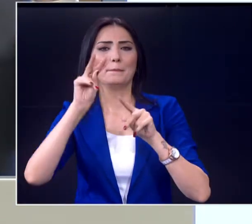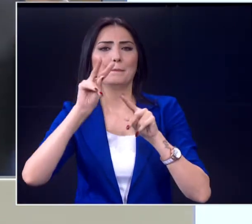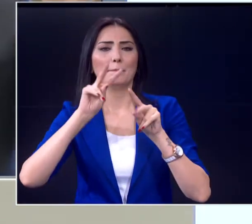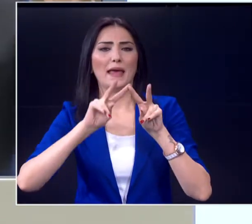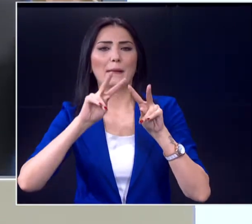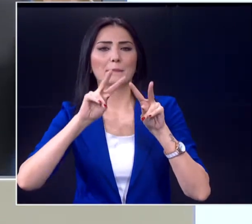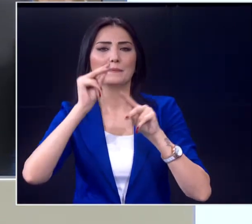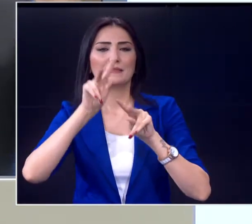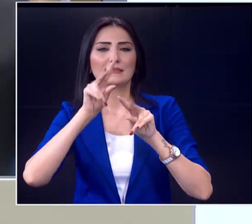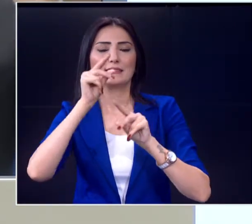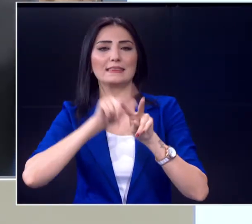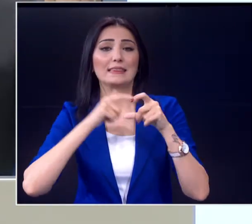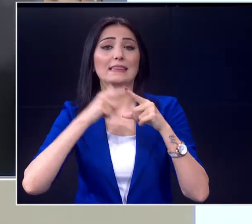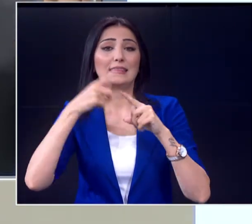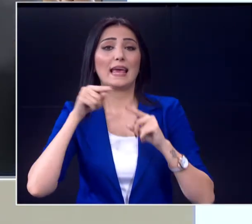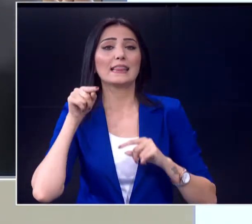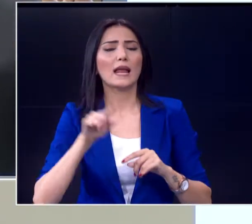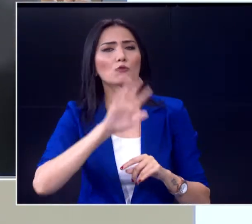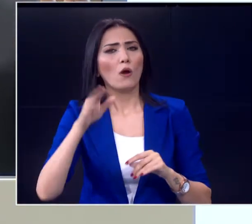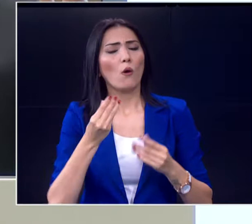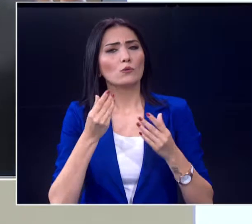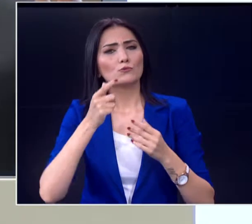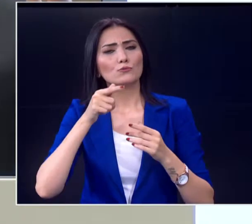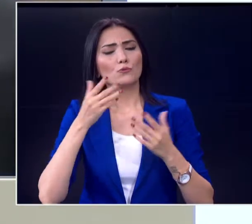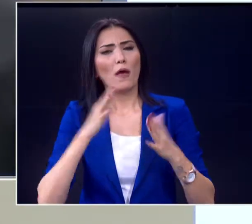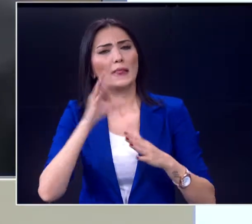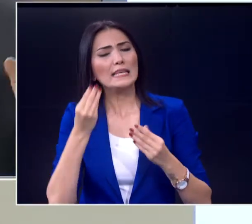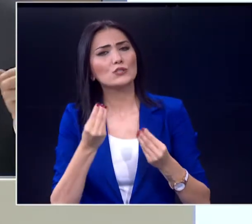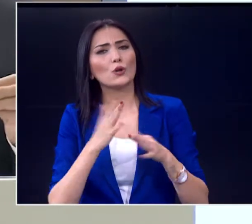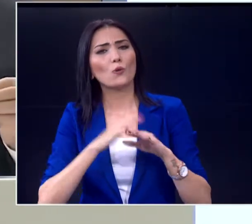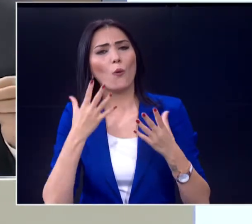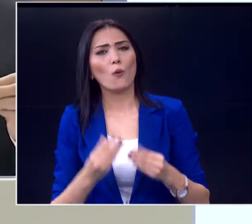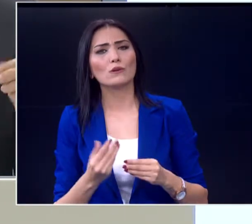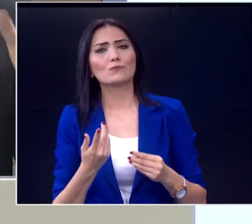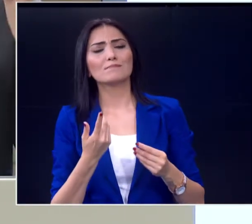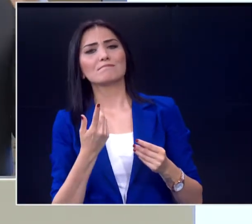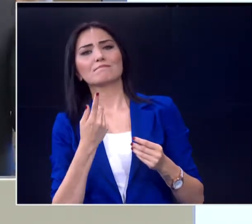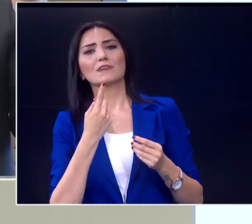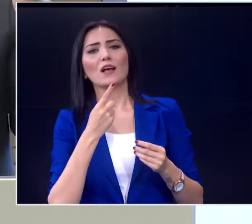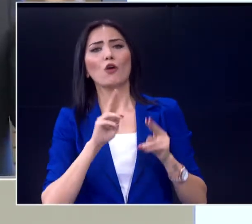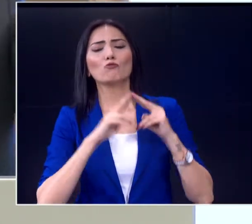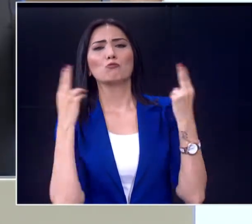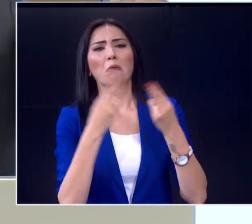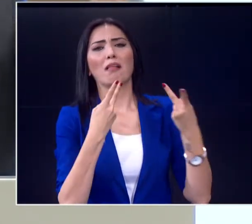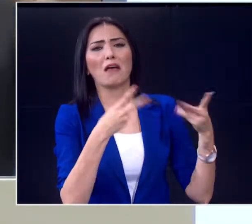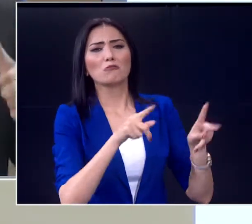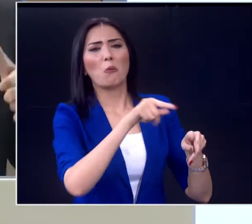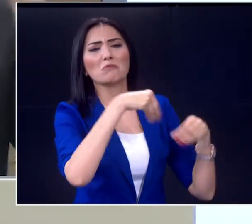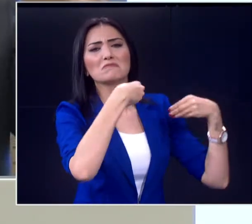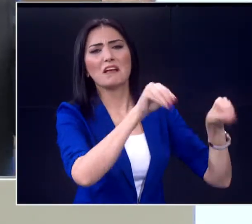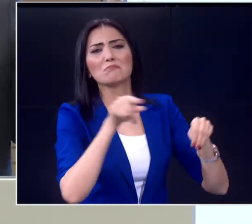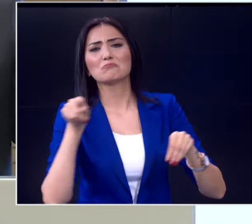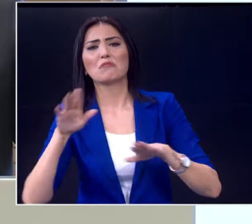bunlara yoğunlaşacak, en iyi şekilde sağlayacak. Yoksa işte efendim dükkan aç, onu sat, bunu